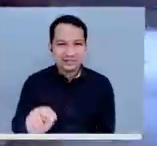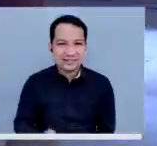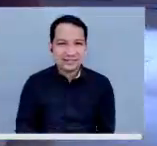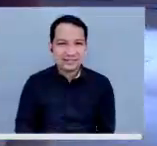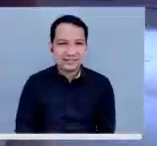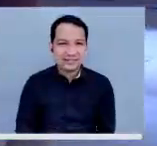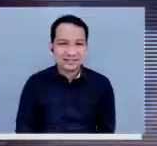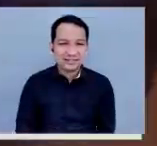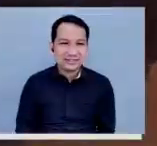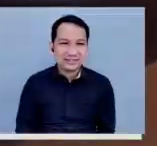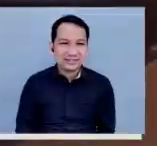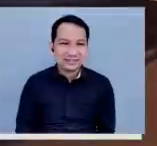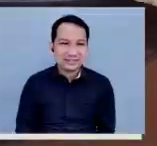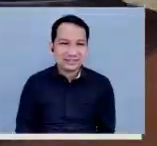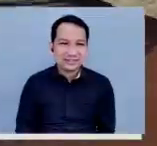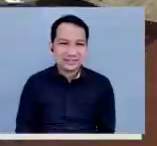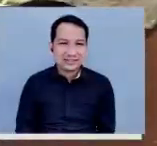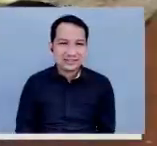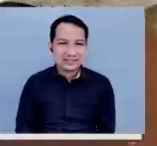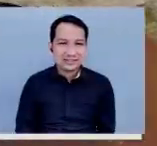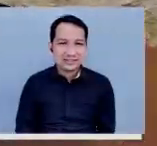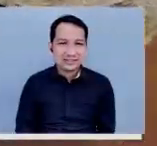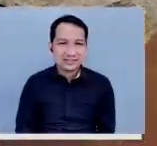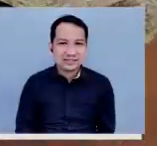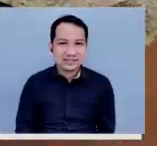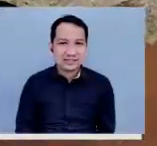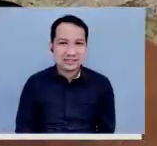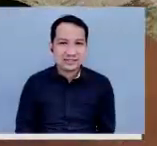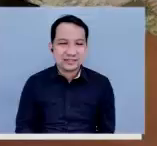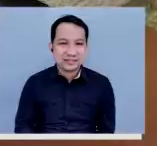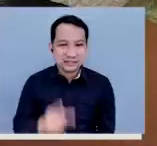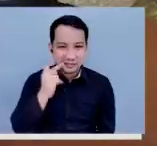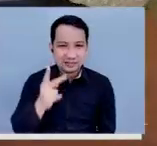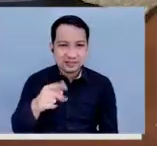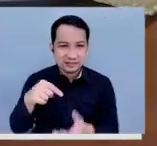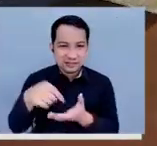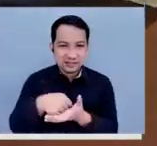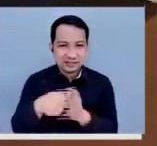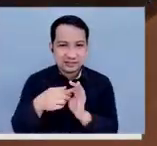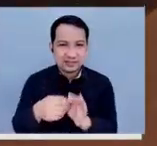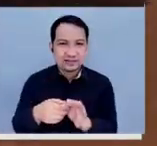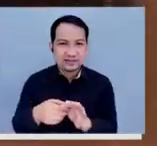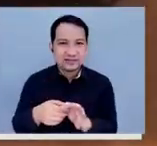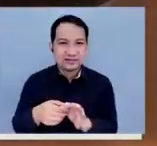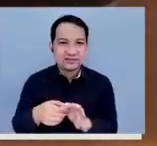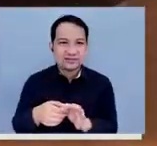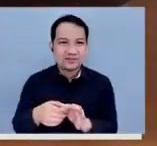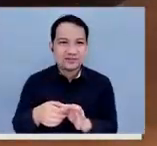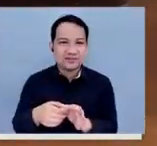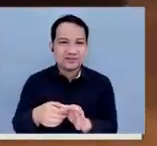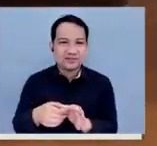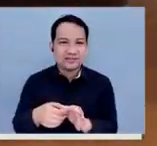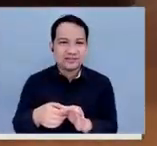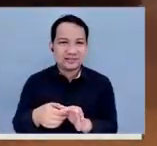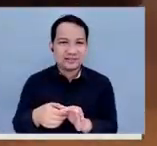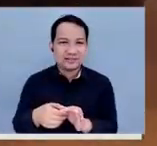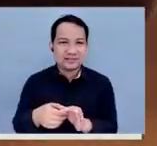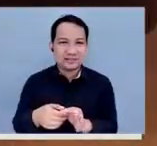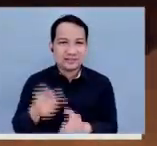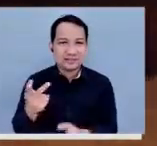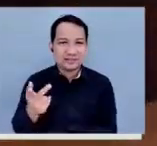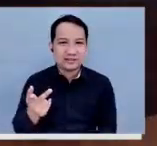Nananakit. Yes, Bulalo Ramen po. So, may bone marrow din. Oo. Uy, sarap yan, no? Noodles. And then, ito po